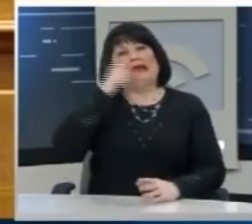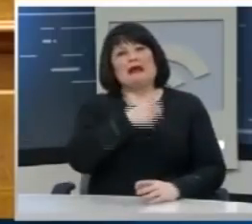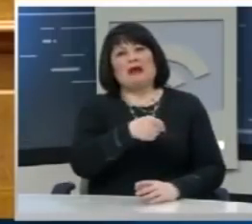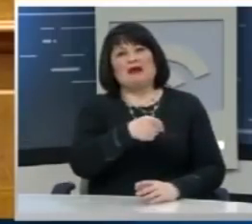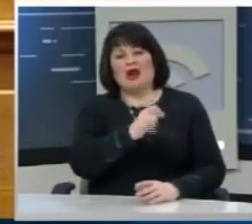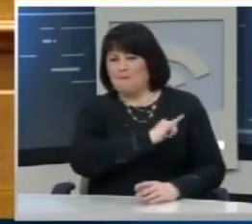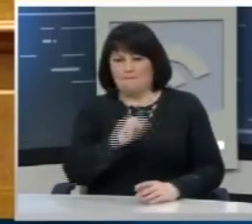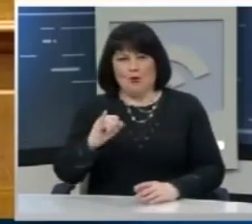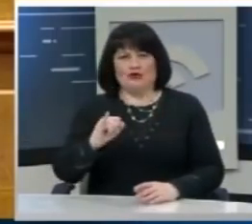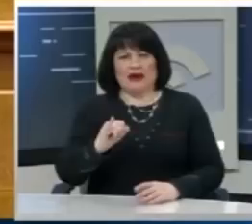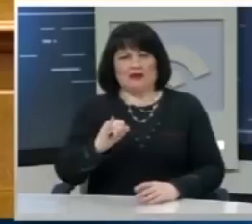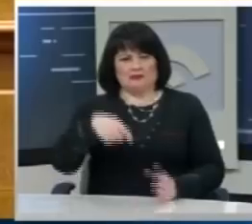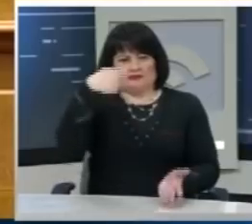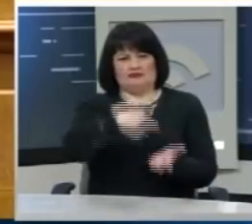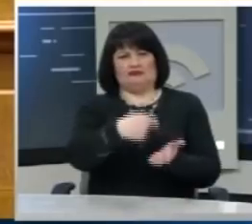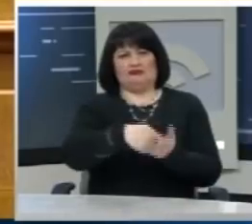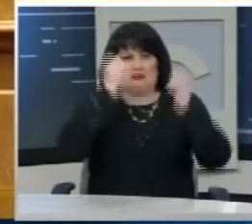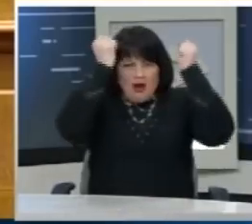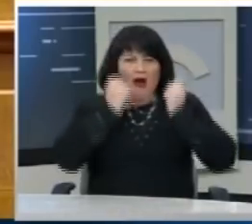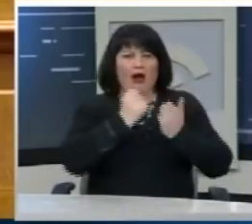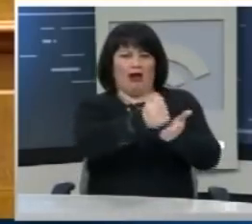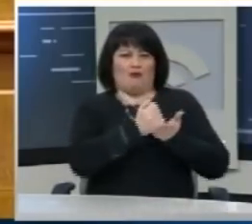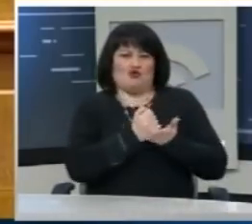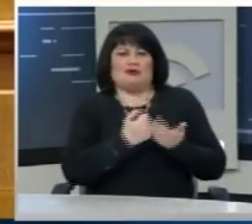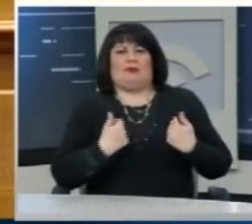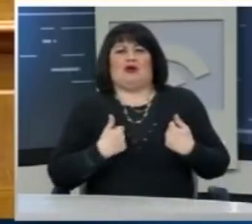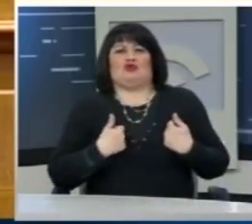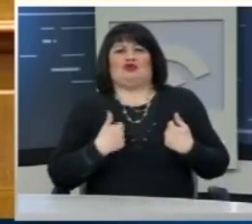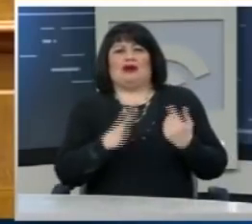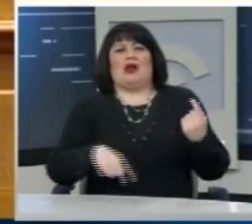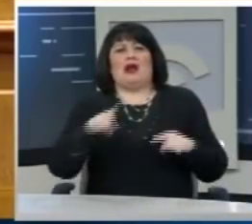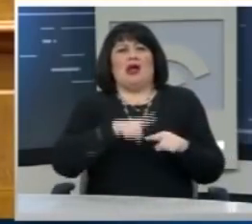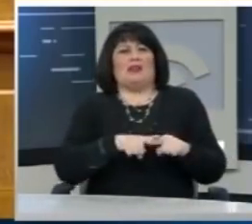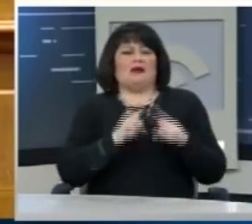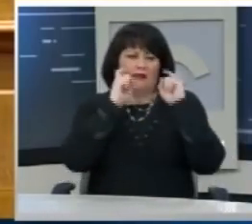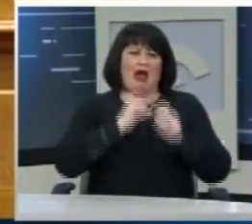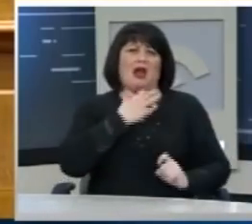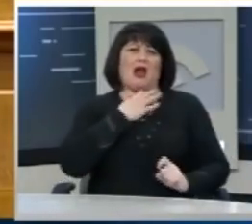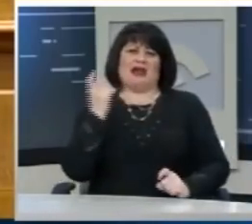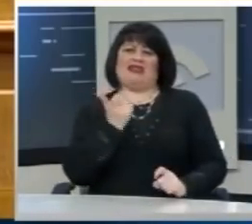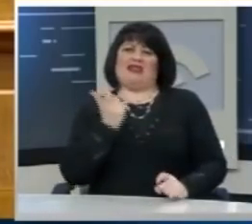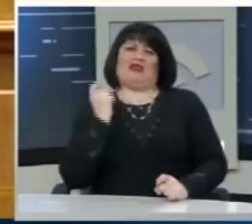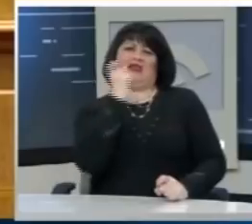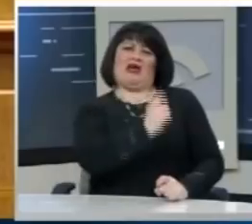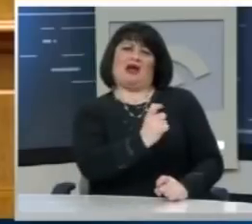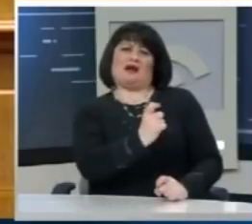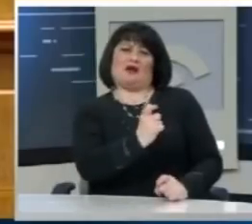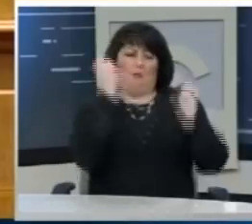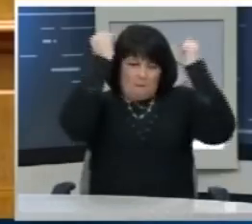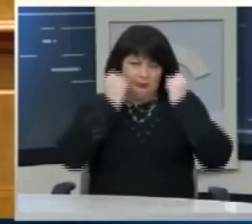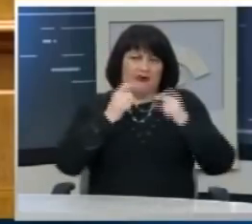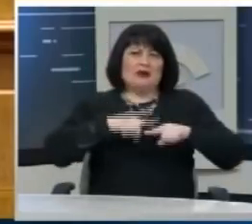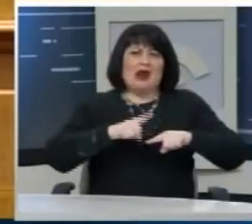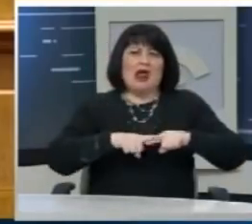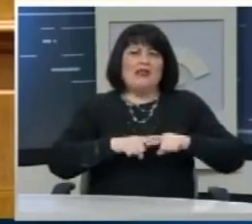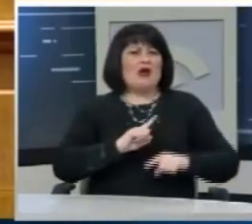δεν πλήρωσε πραγματικά αποζημιώσεις στη χώρα μας, ούτε για το αναγκαστικό κατοχικό δάνειο σε βάρος του λαού μας,